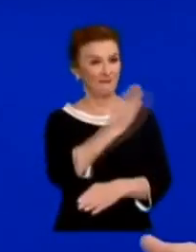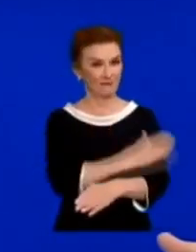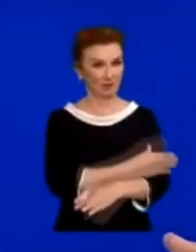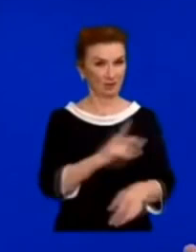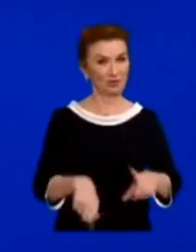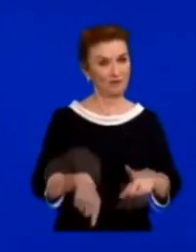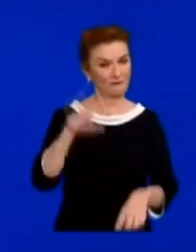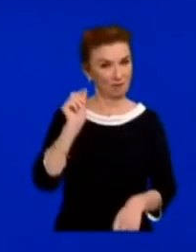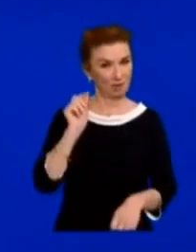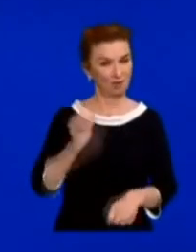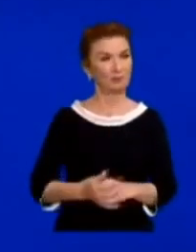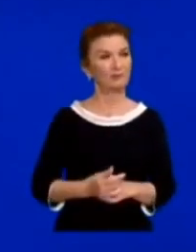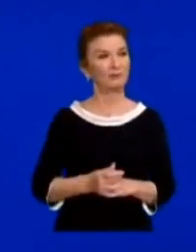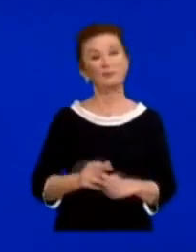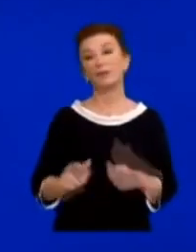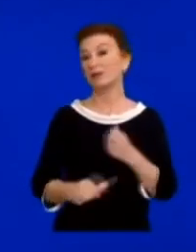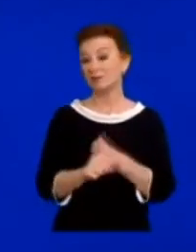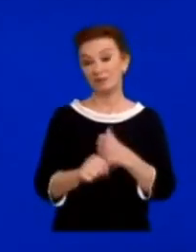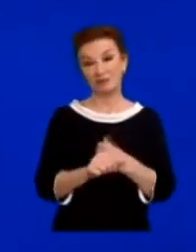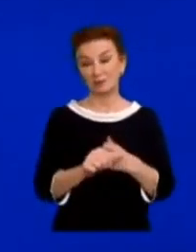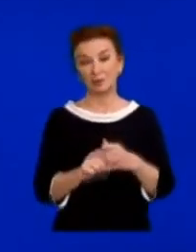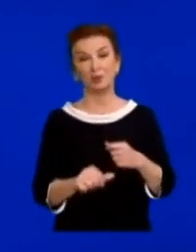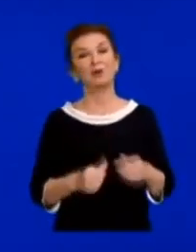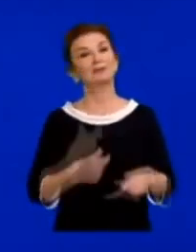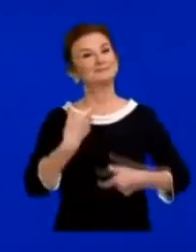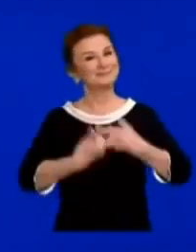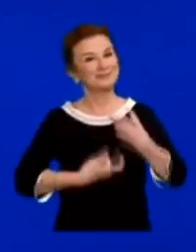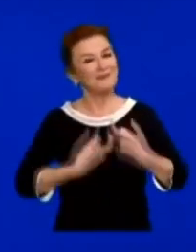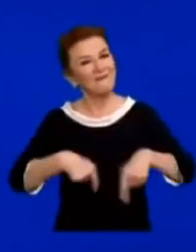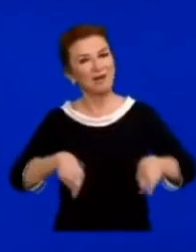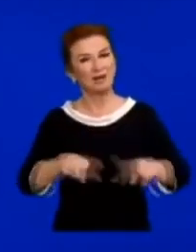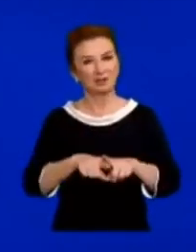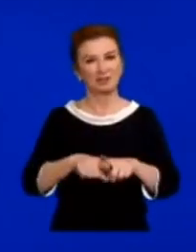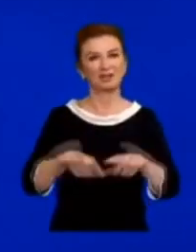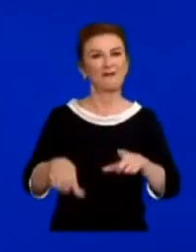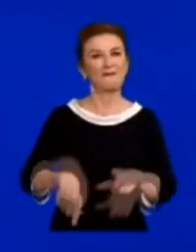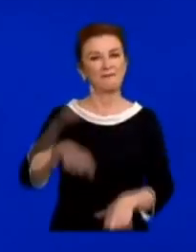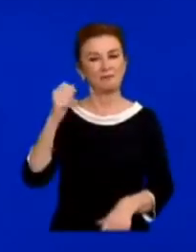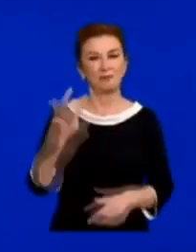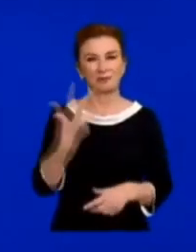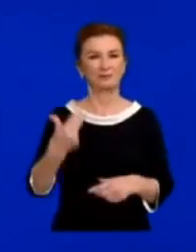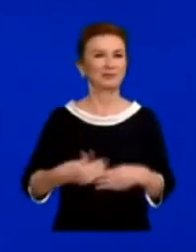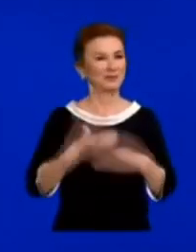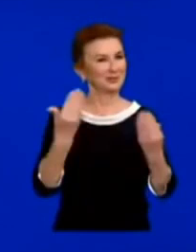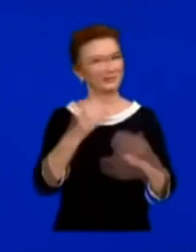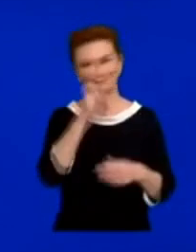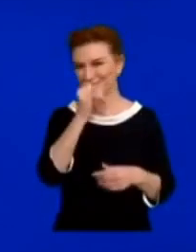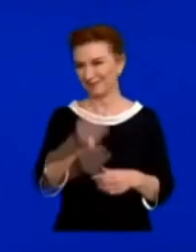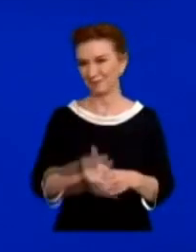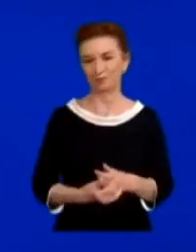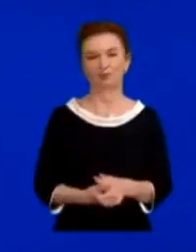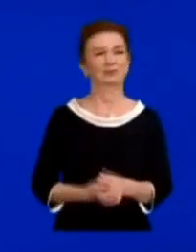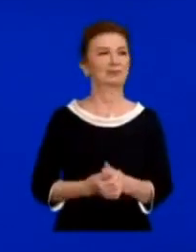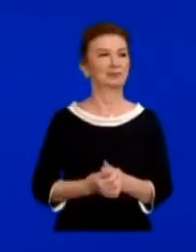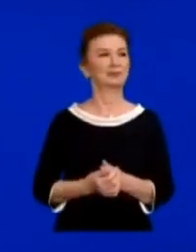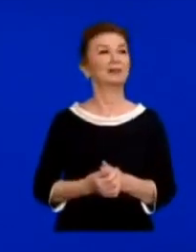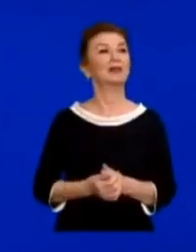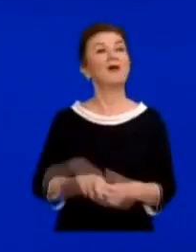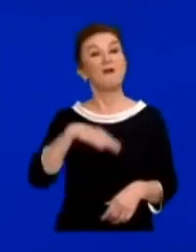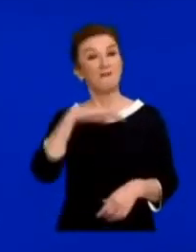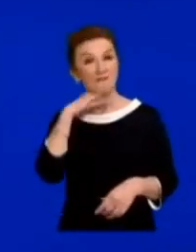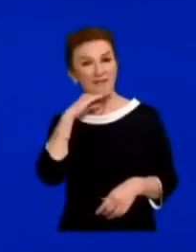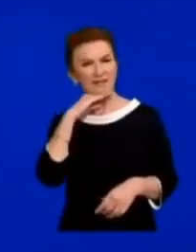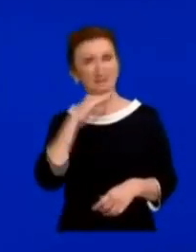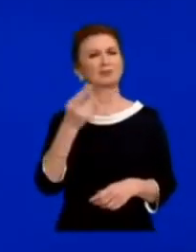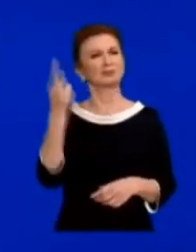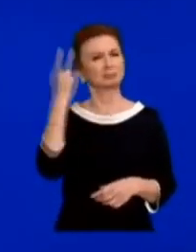czyli przeprowadzenie wyborów w ciągu 3 dni w sposób oczywisty było niemożliwe, a więc wystarczy zdrowy